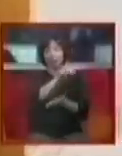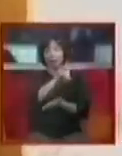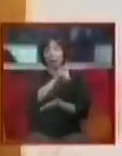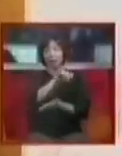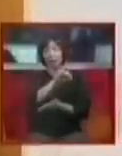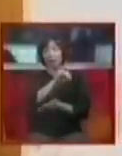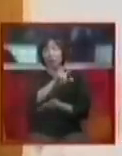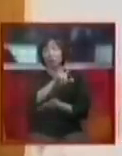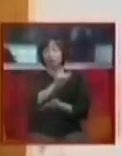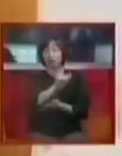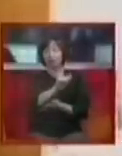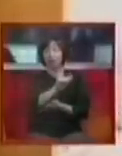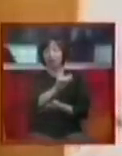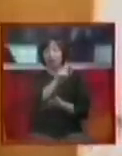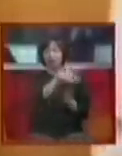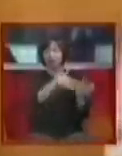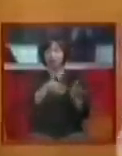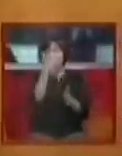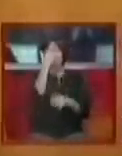Ganito po kasimple, ang